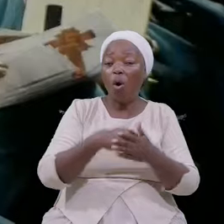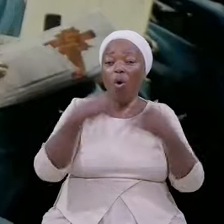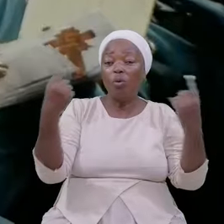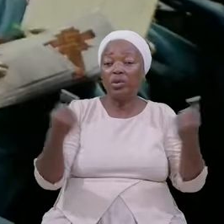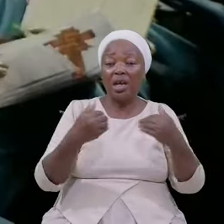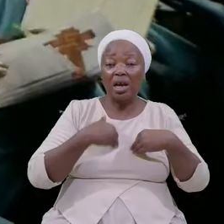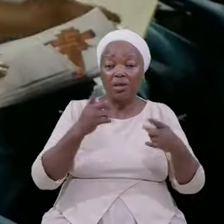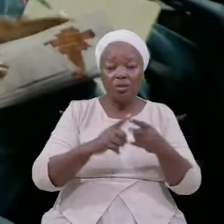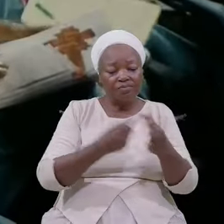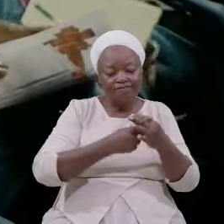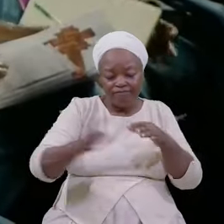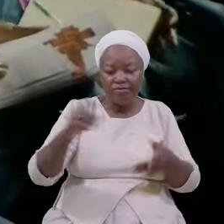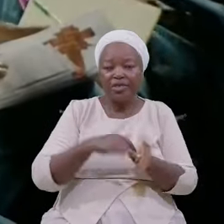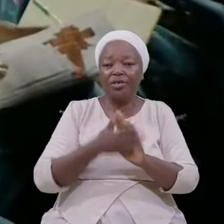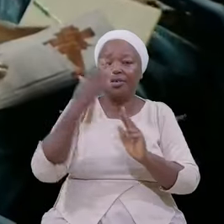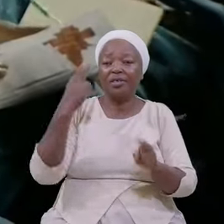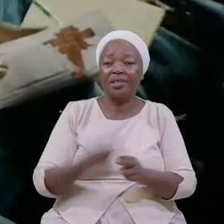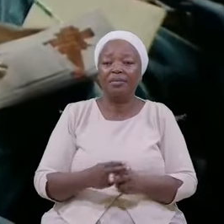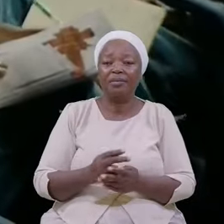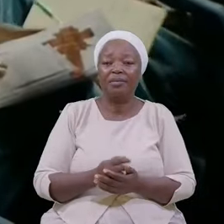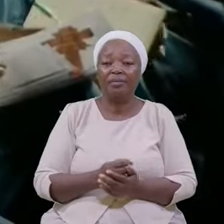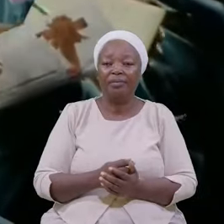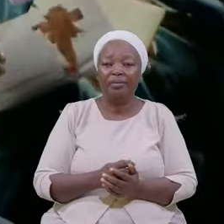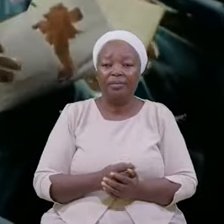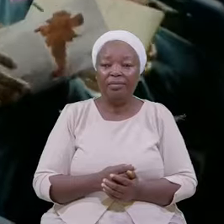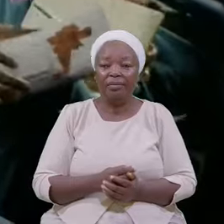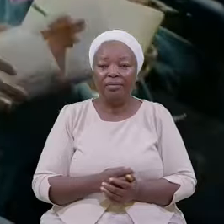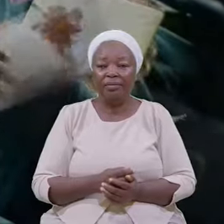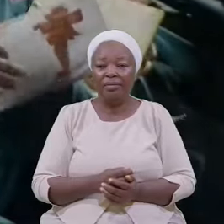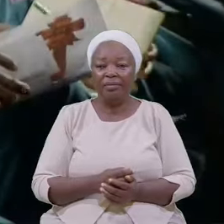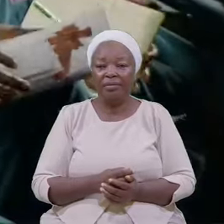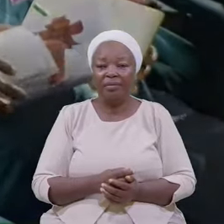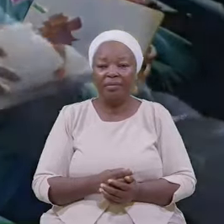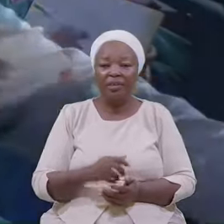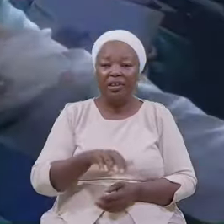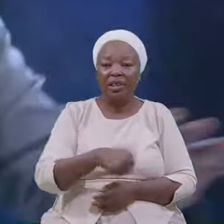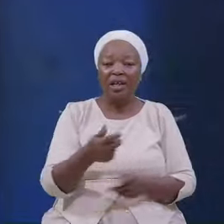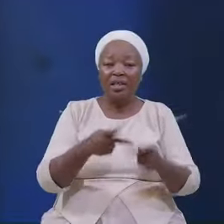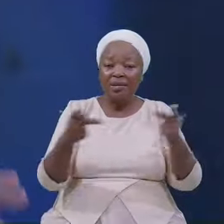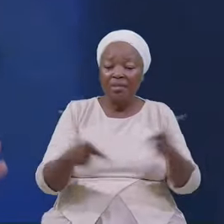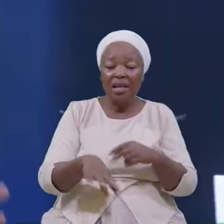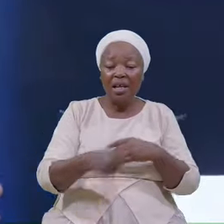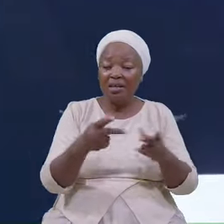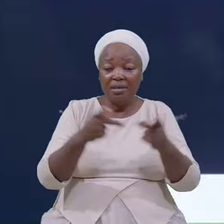Jesus is living, all sin has gone away. Partout où le Sauveur Jésus vit, tous les péchés sont délogés.